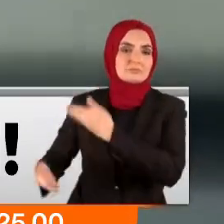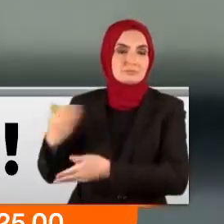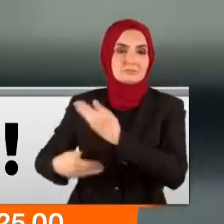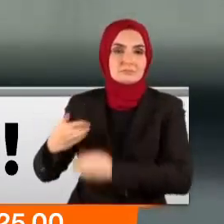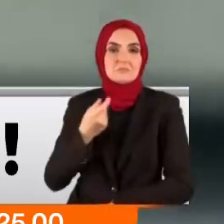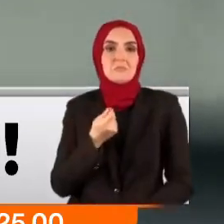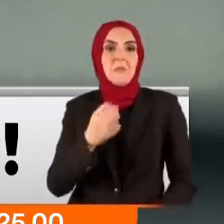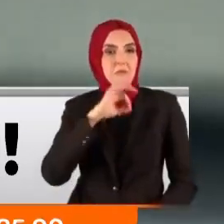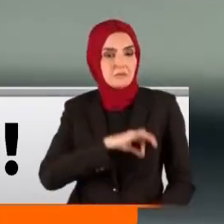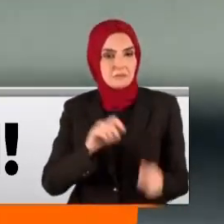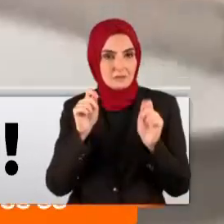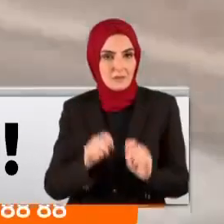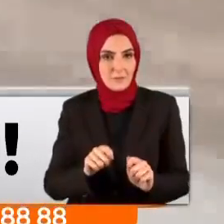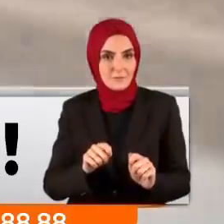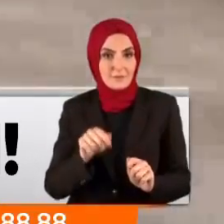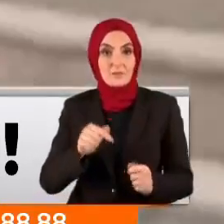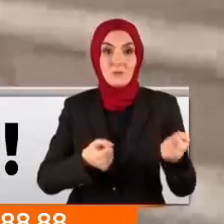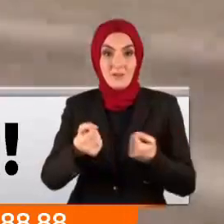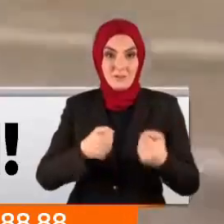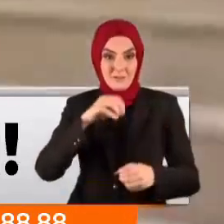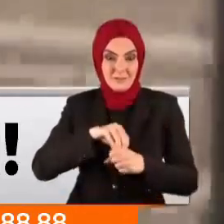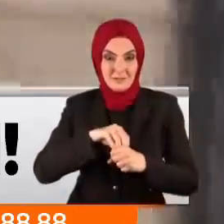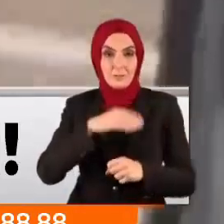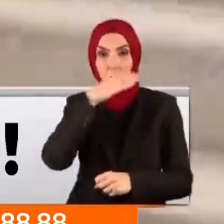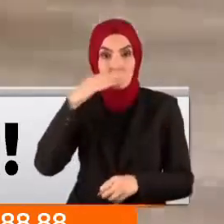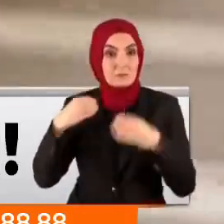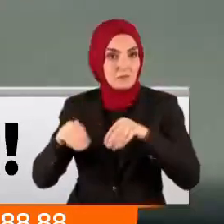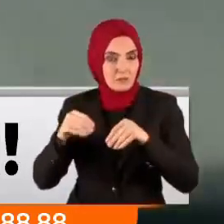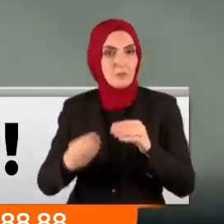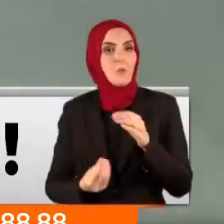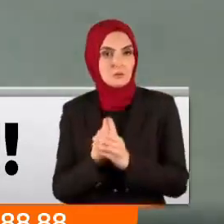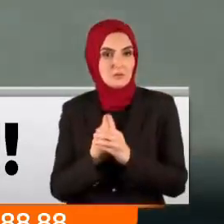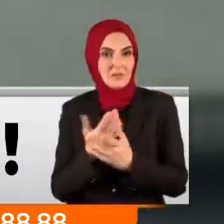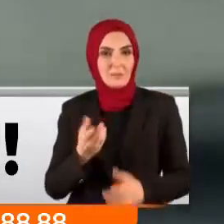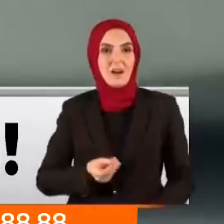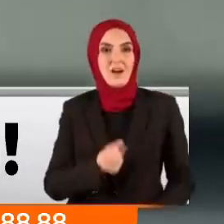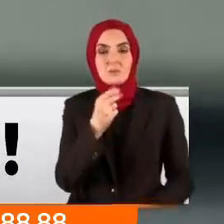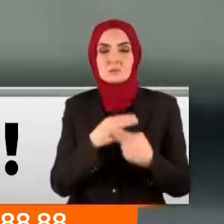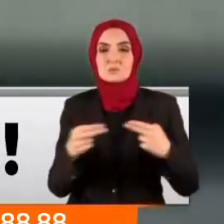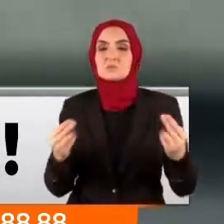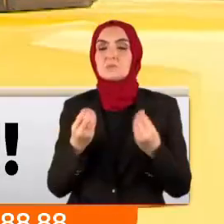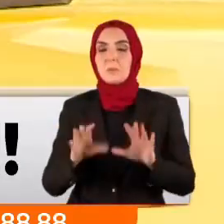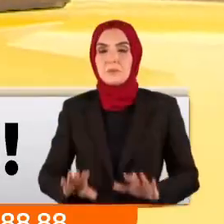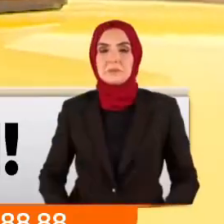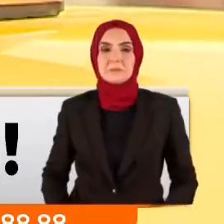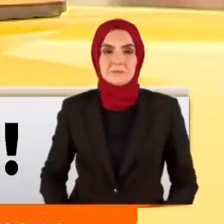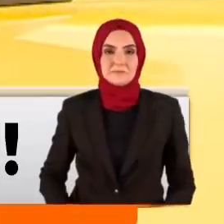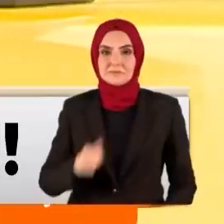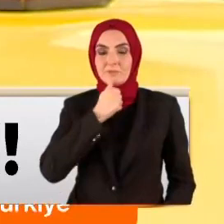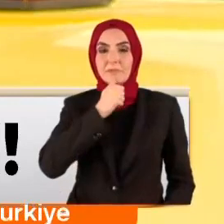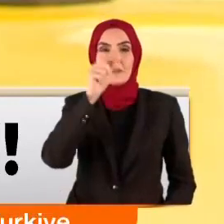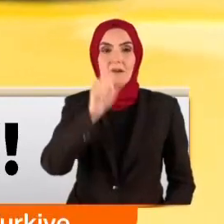takside uyuşturucu sattığı da ortaya çıktı ama kaçışı uzun sürmedi. Lastiklerini patlattı polisler. Adam